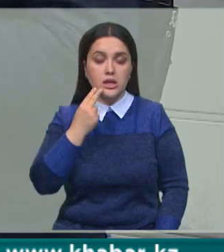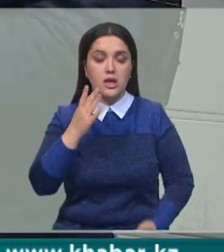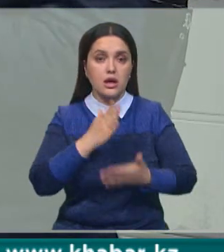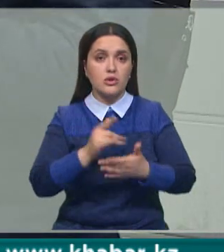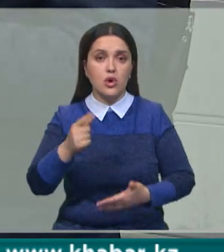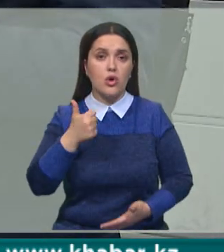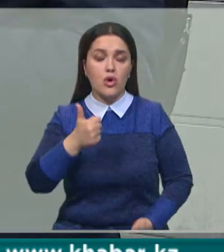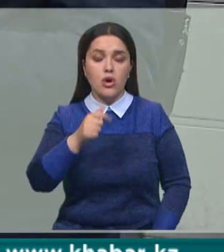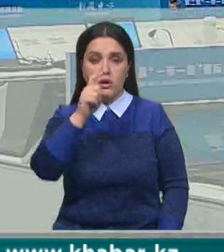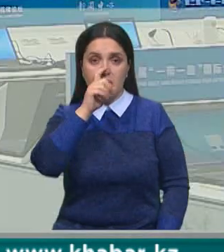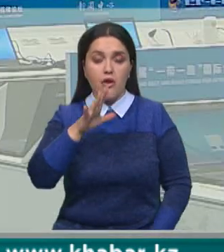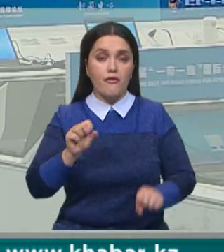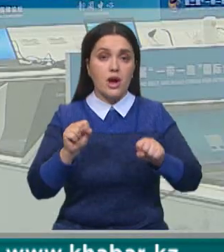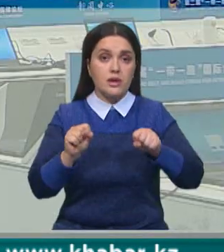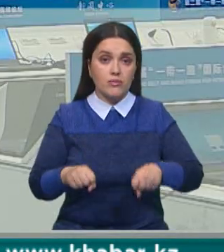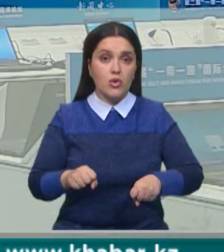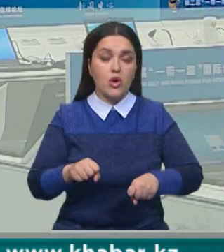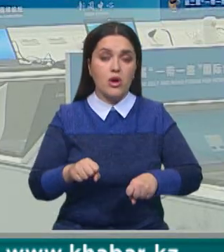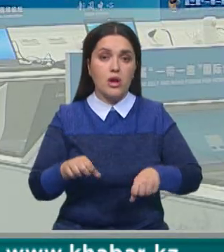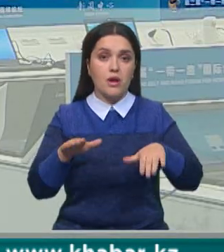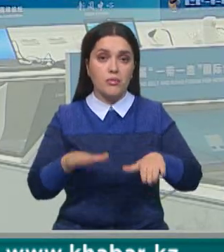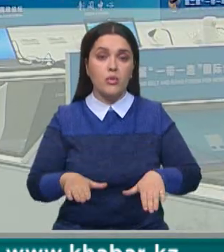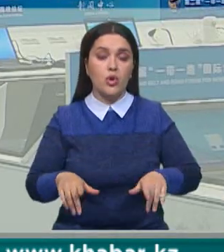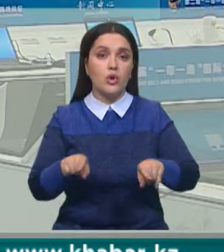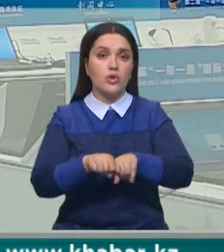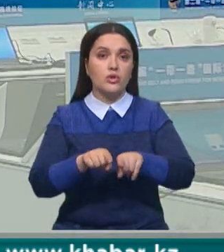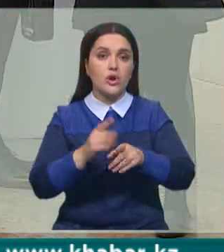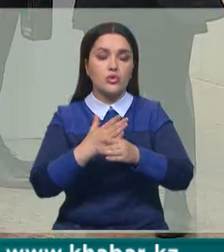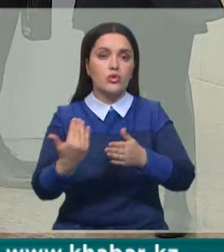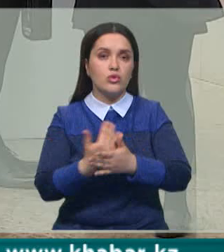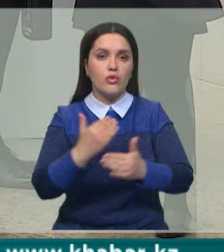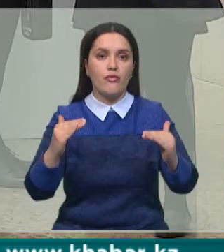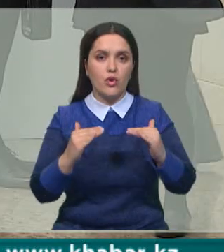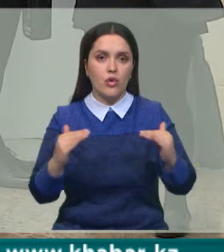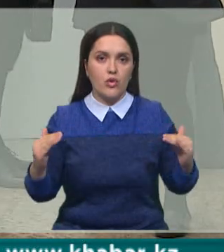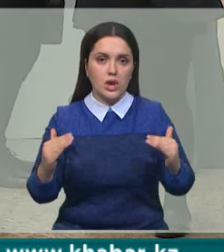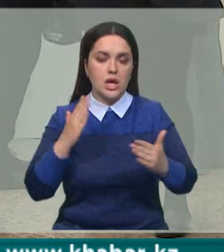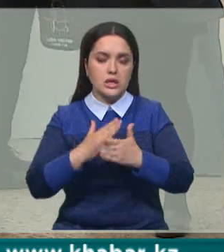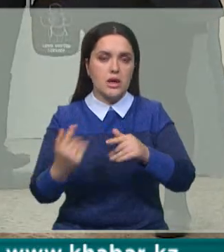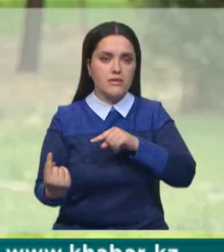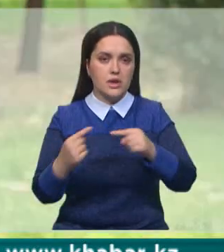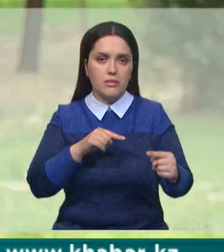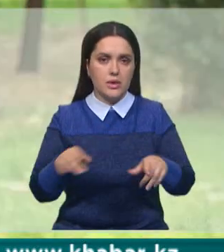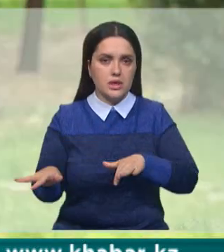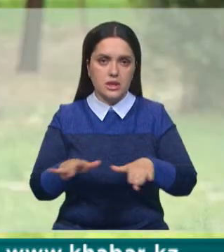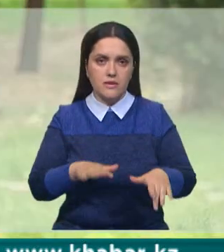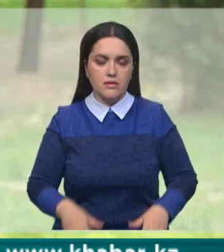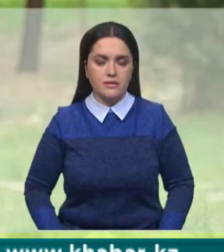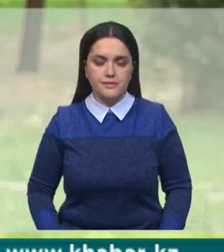хорошая возможность в сфере часы, то и здесь эксперты подчеркивают новый уровень предметного взаимодействия.